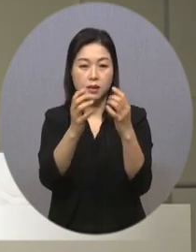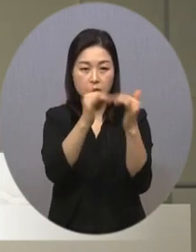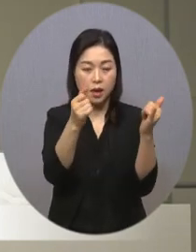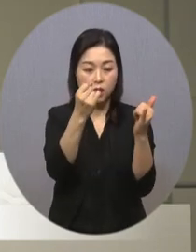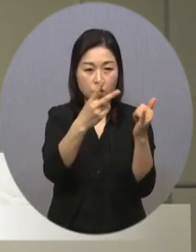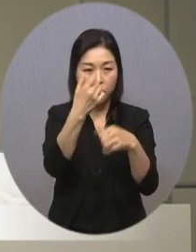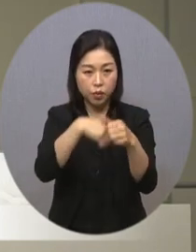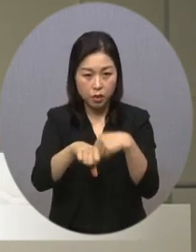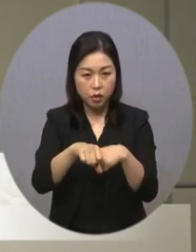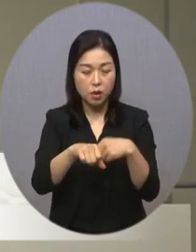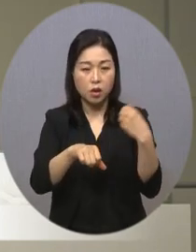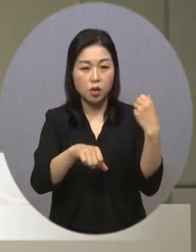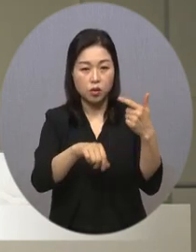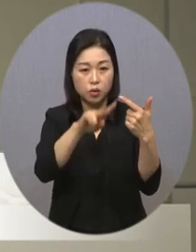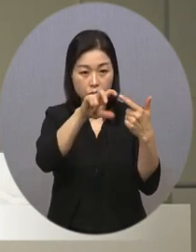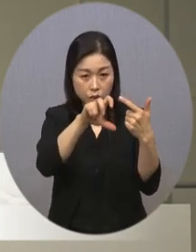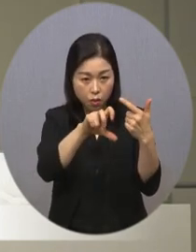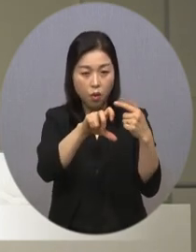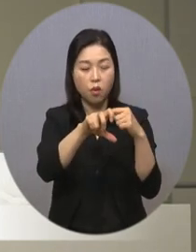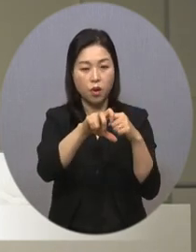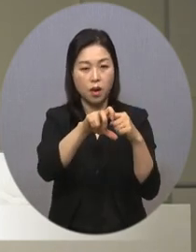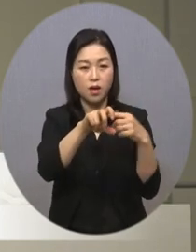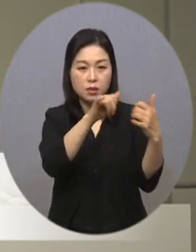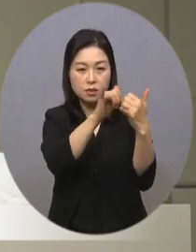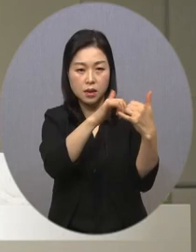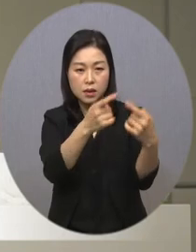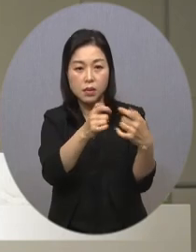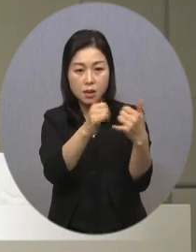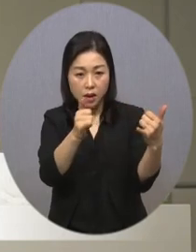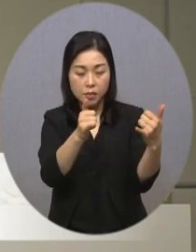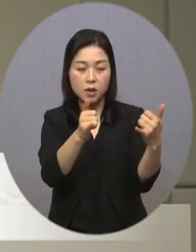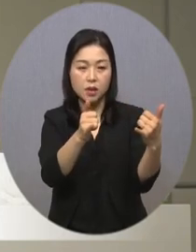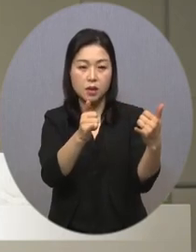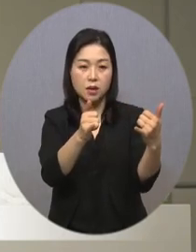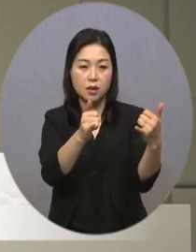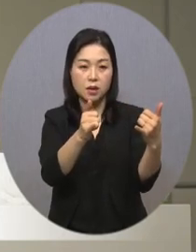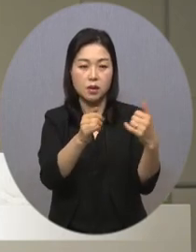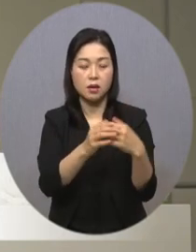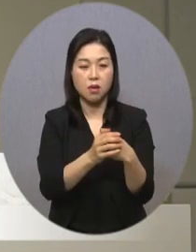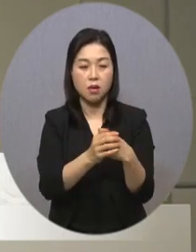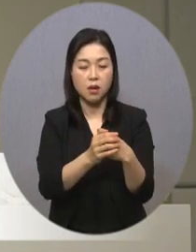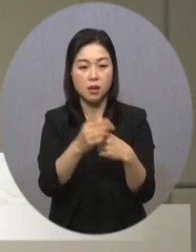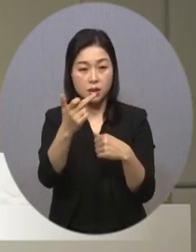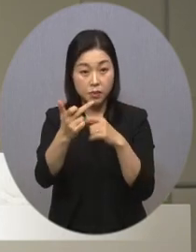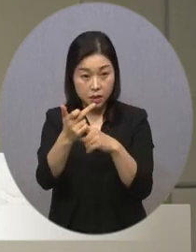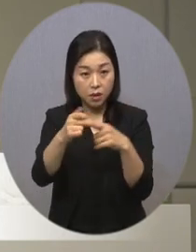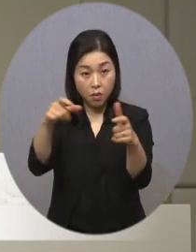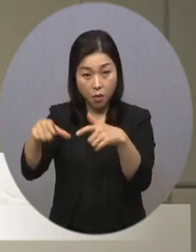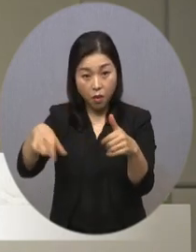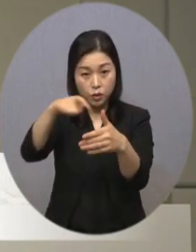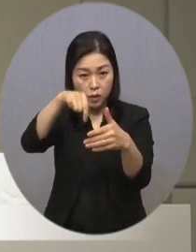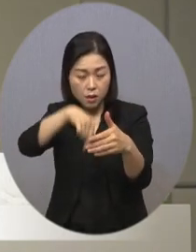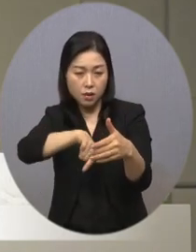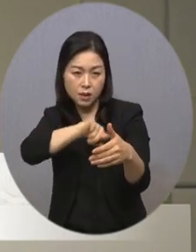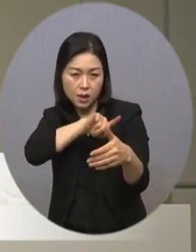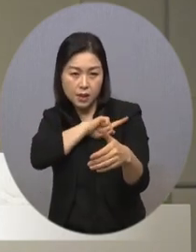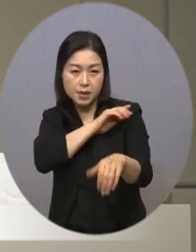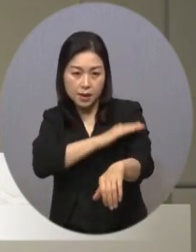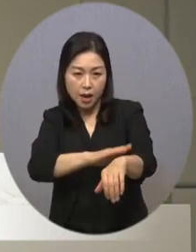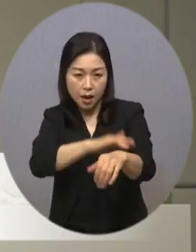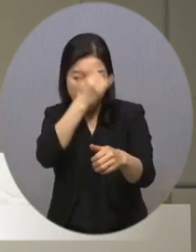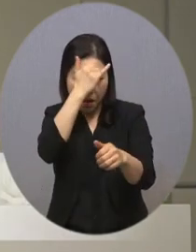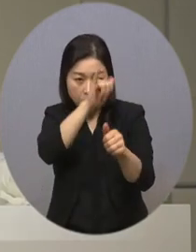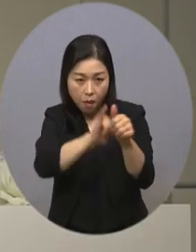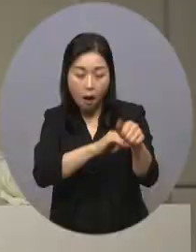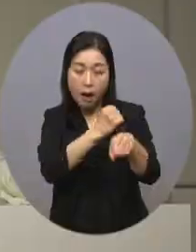참전을 원하지 못하는 많은 국가 보훈 대상들을 17개 지부에서 가장 젊으시는 충청남도가 되자 그게 또한